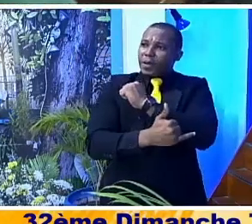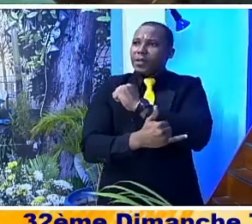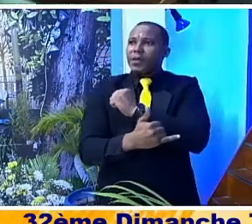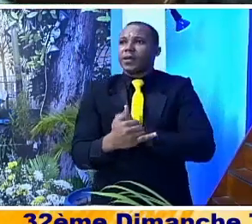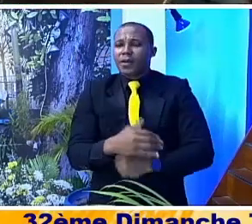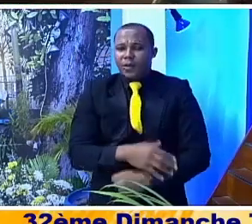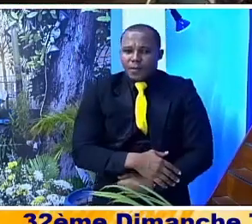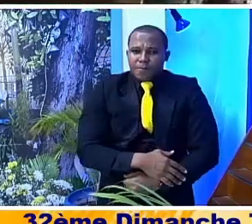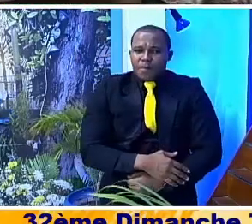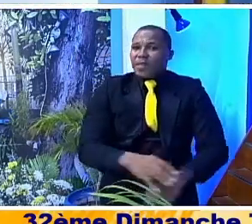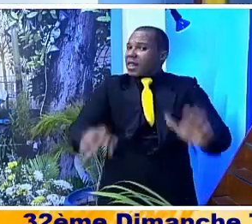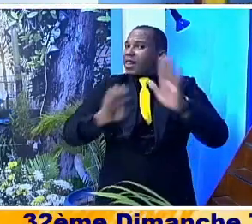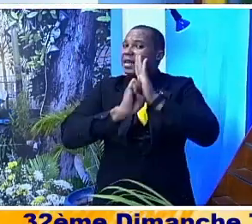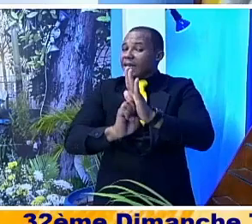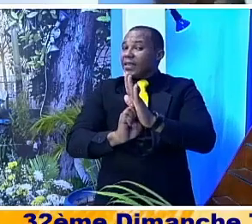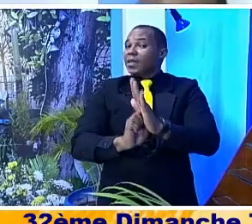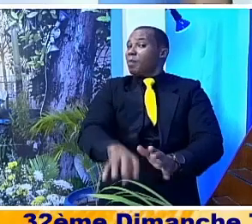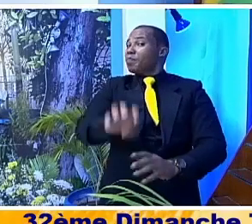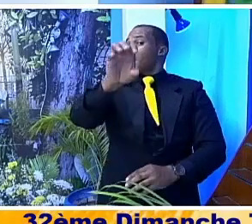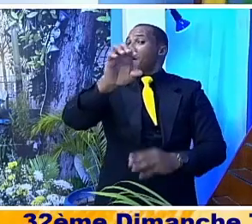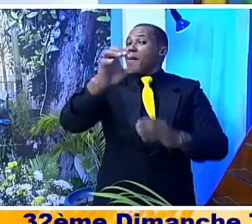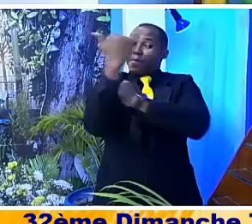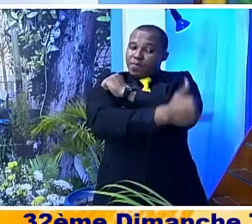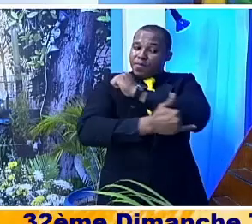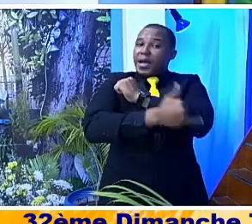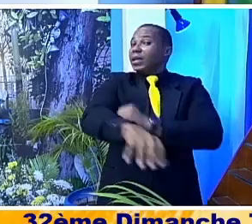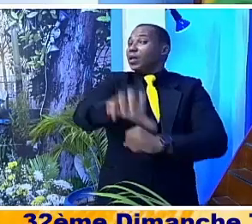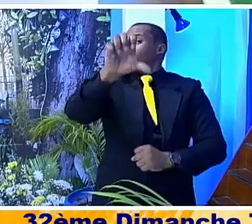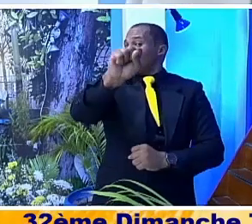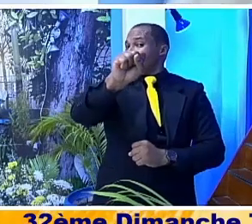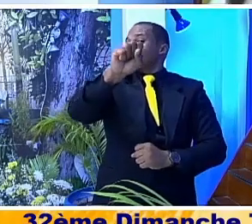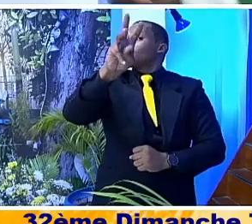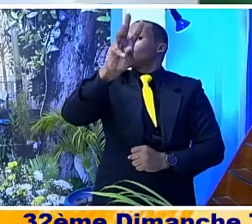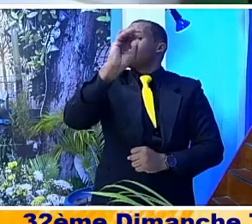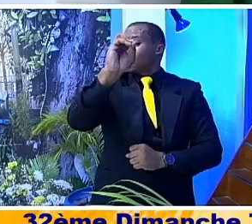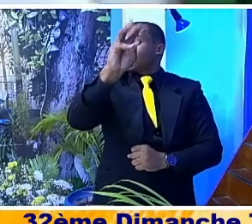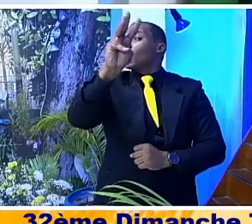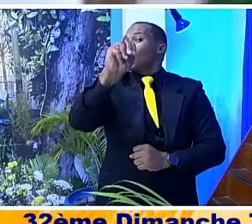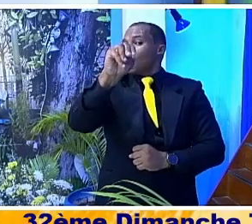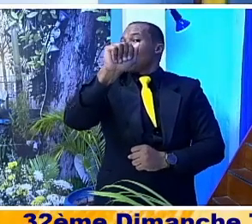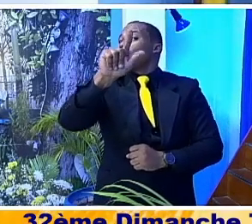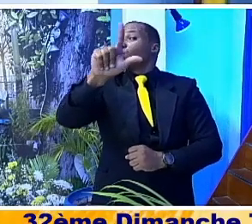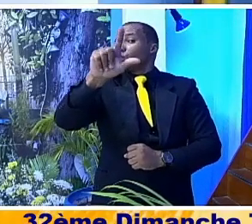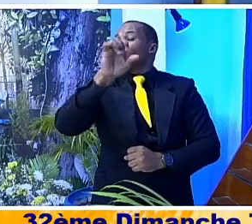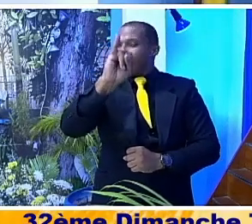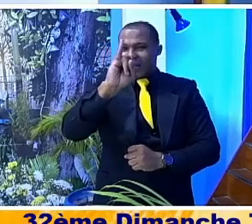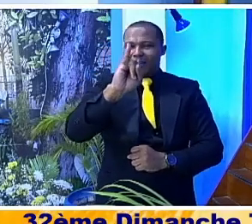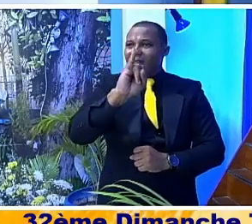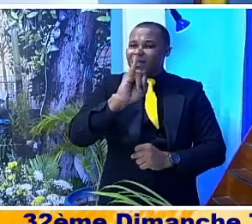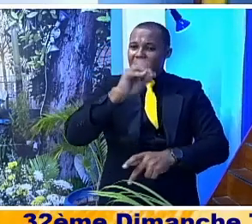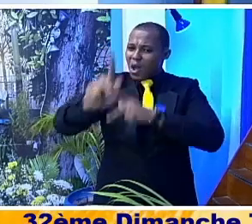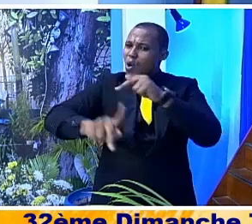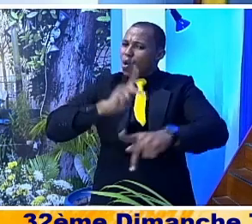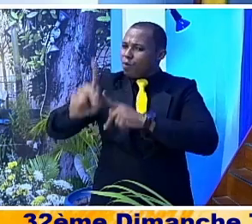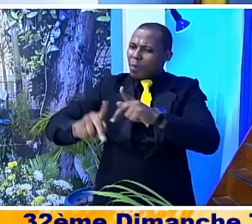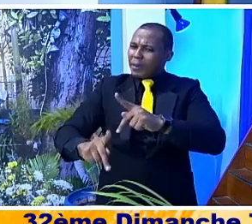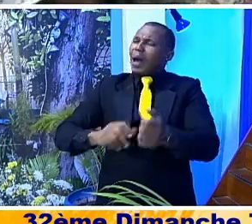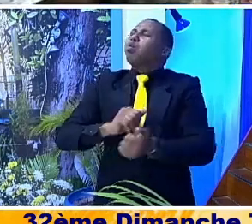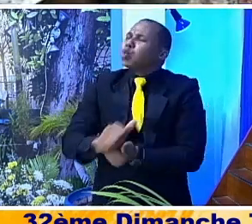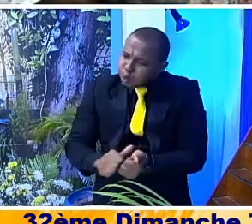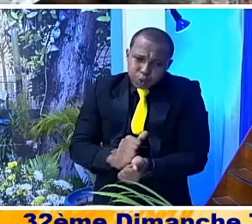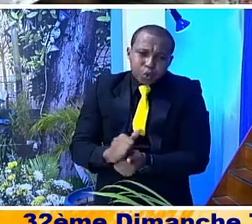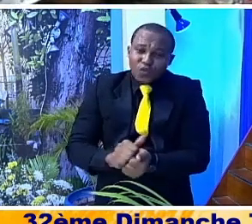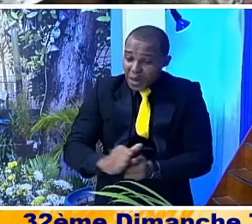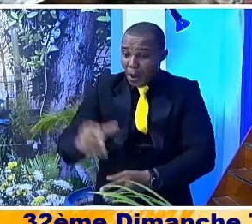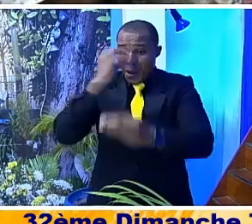comme Somalie, il était dans l'état où nous prenons. Afghanistan était tombé dans l'état que nous prenons. Et nous-mêmes, même, c'est comme si,